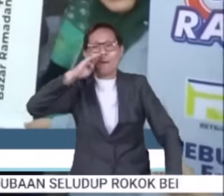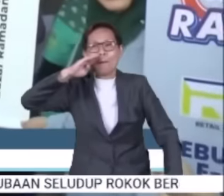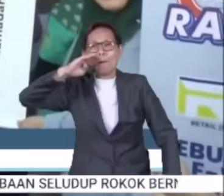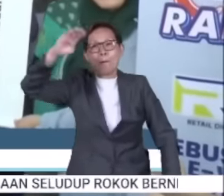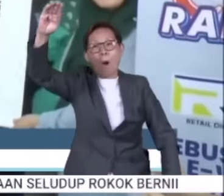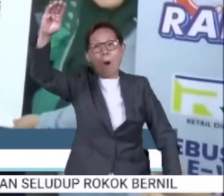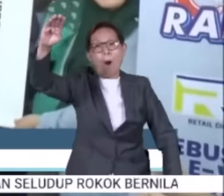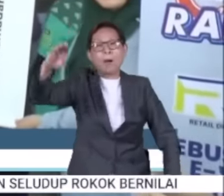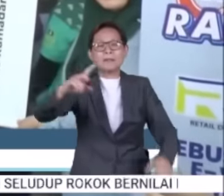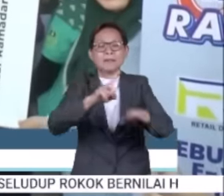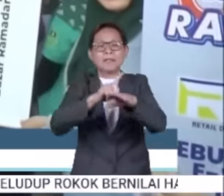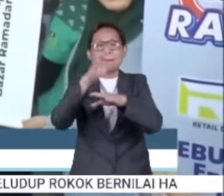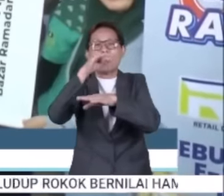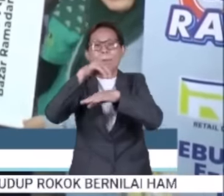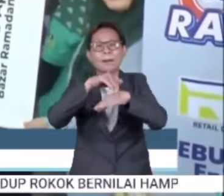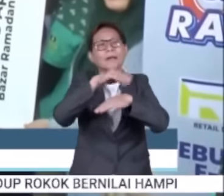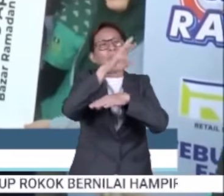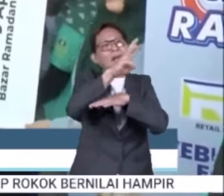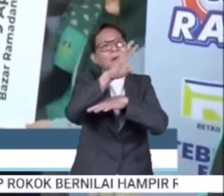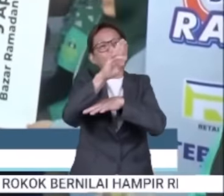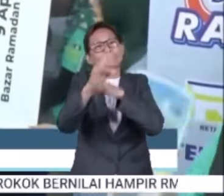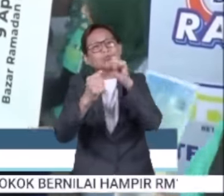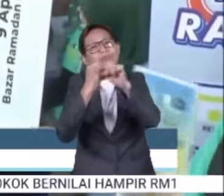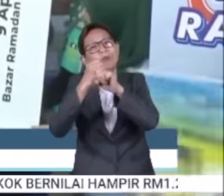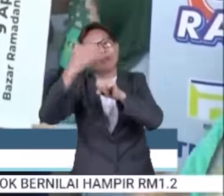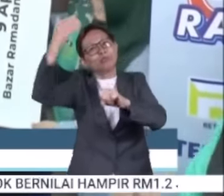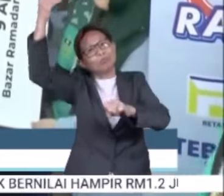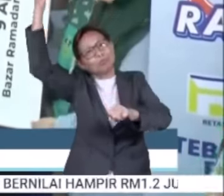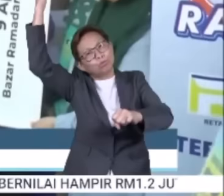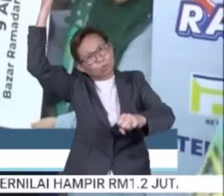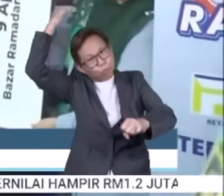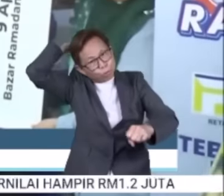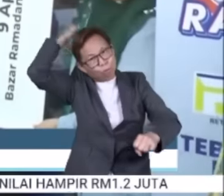Rahman di Bandar Hilir 67 tahun lalu.